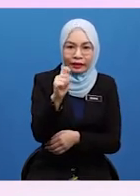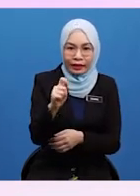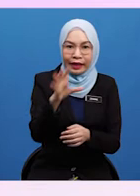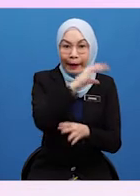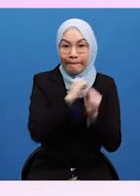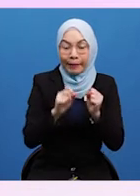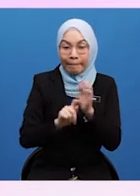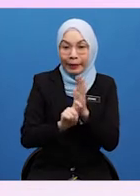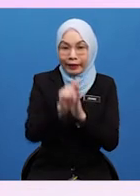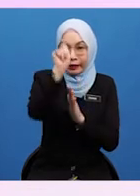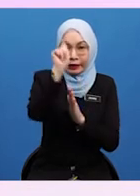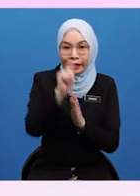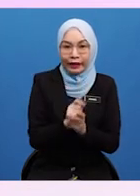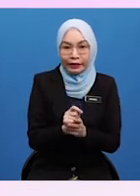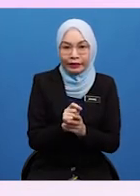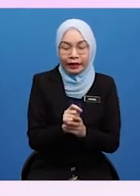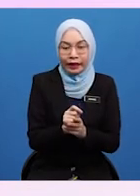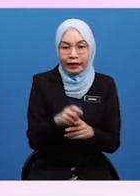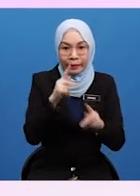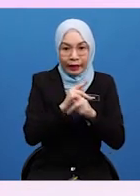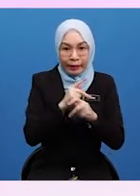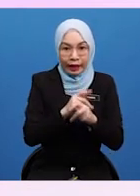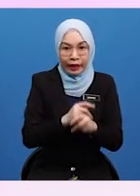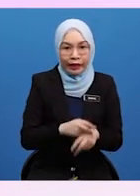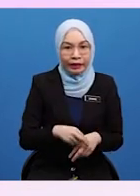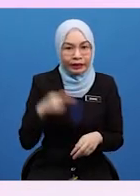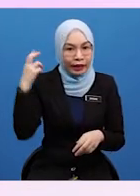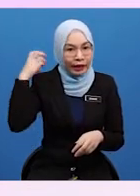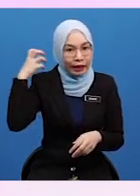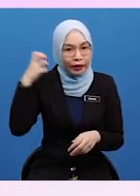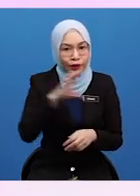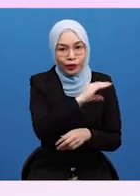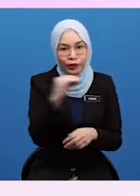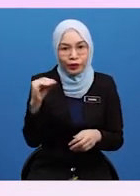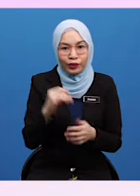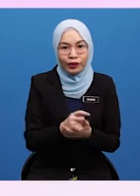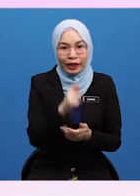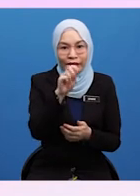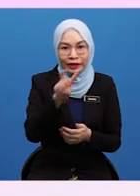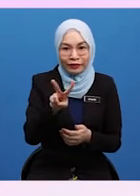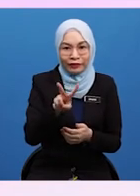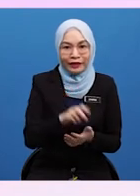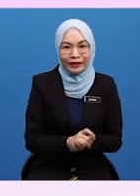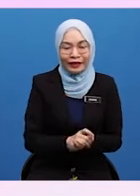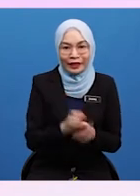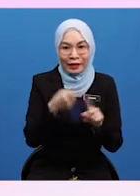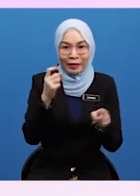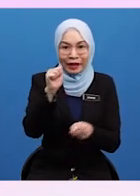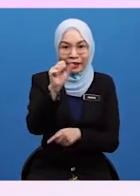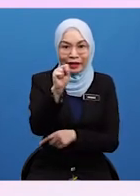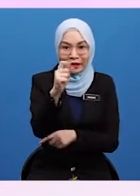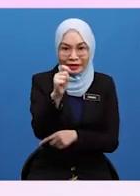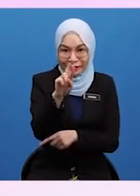penghematan radio dan televisi on satelit melalui estro betul atau salah